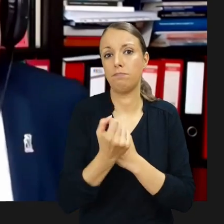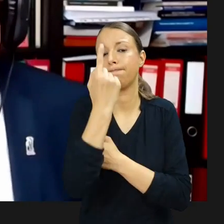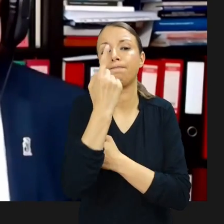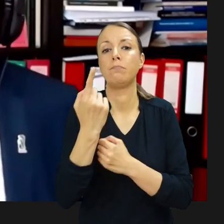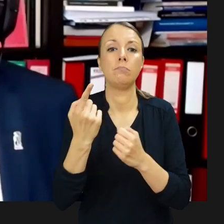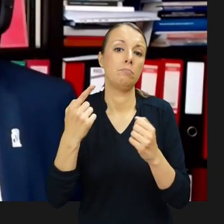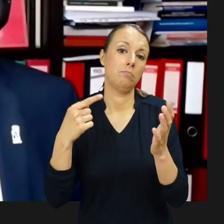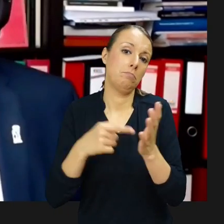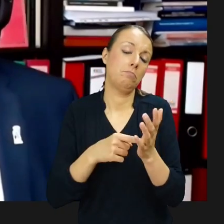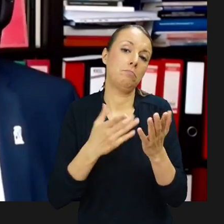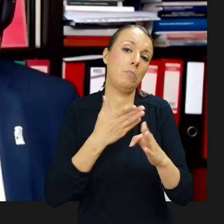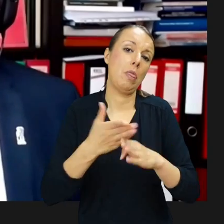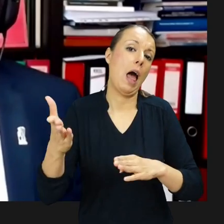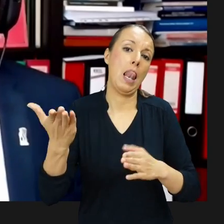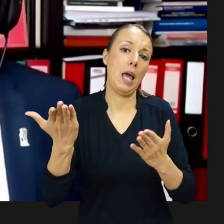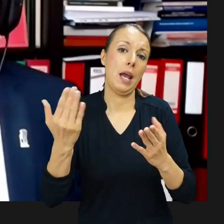wyznaczony.